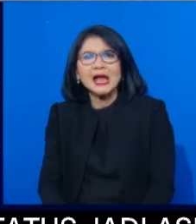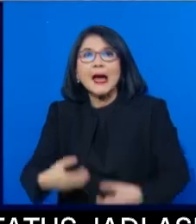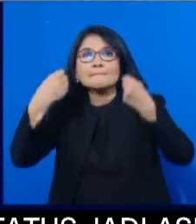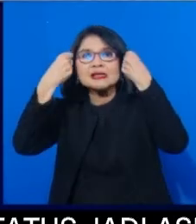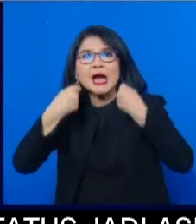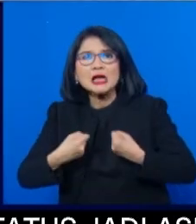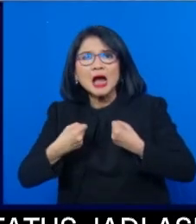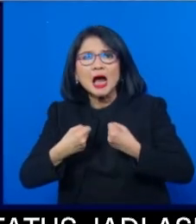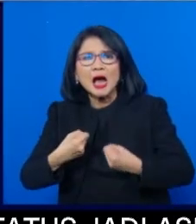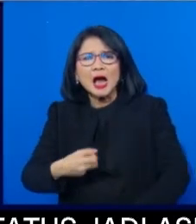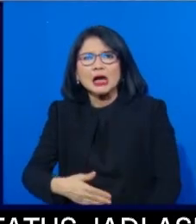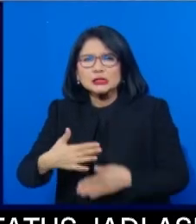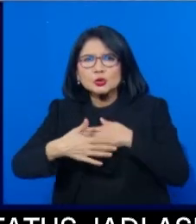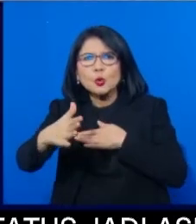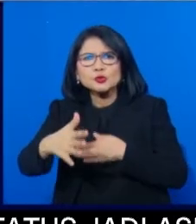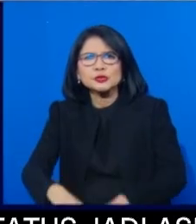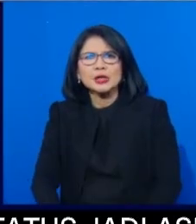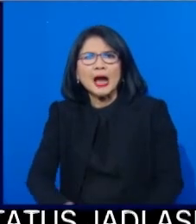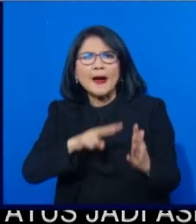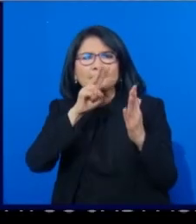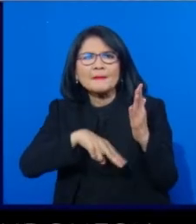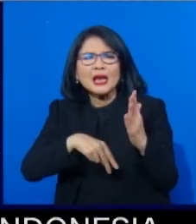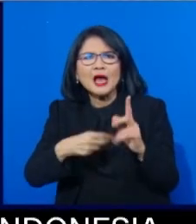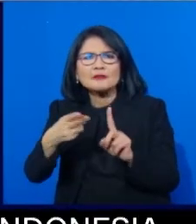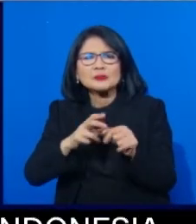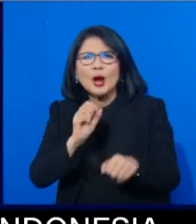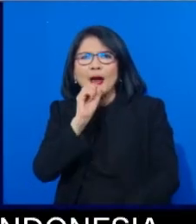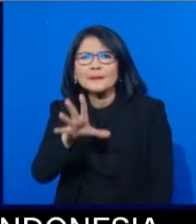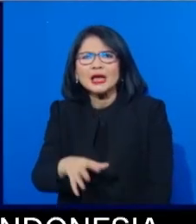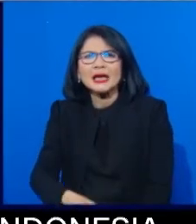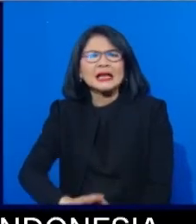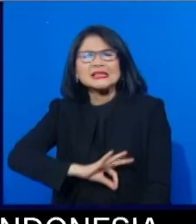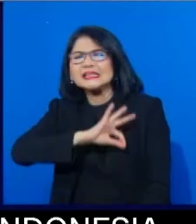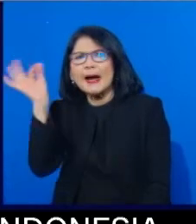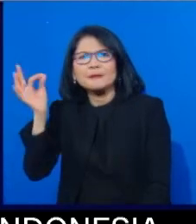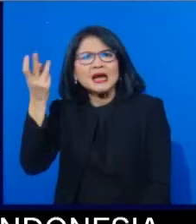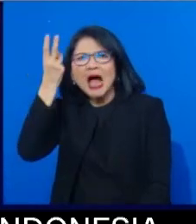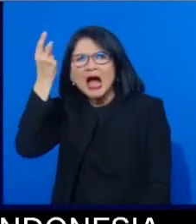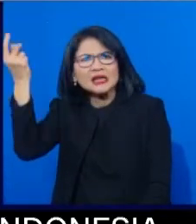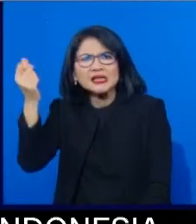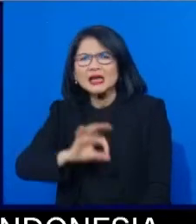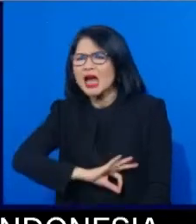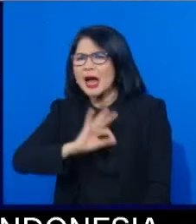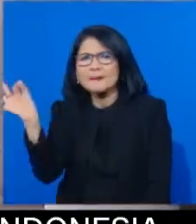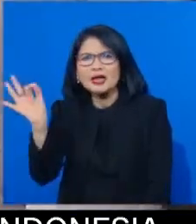hidup. Dalam nota pembelaan, Verdi Sambo menyebut tidak pernah merencanakan pembunuhan terhadap Brigadir